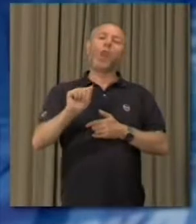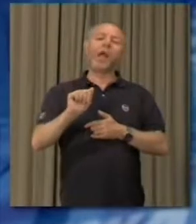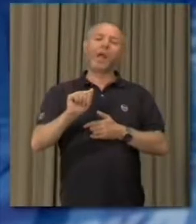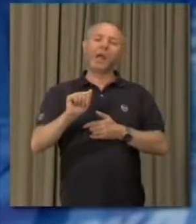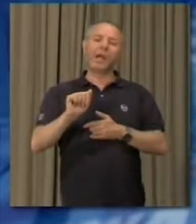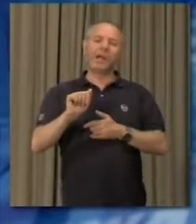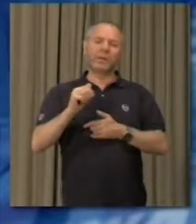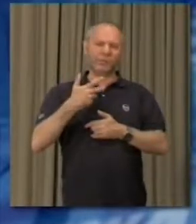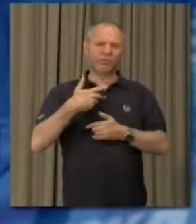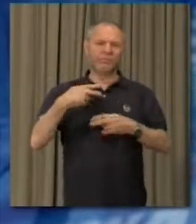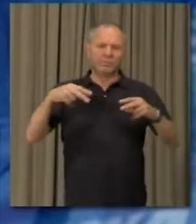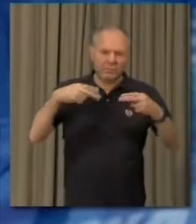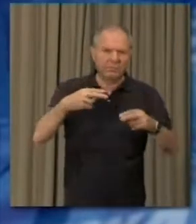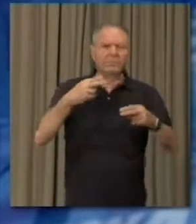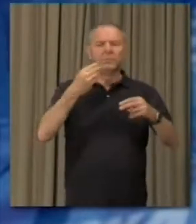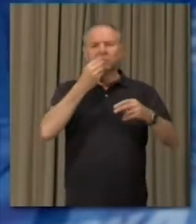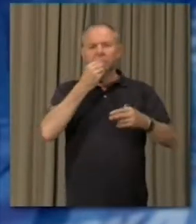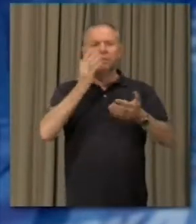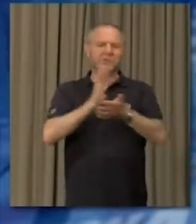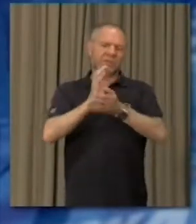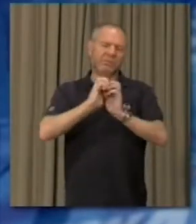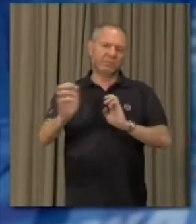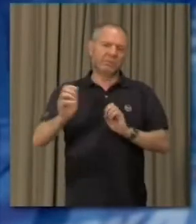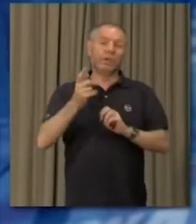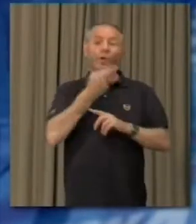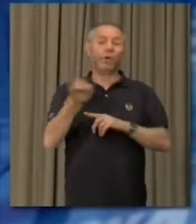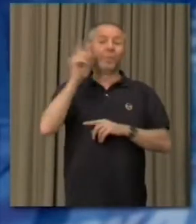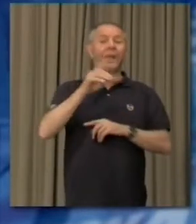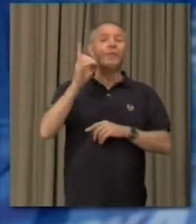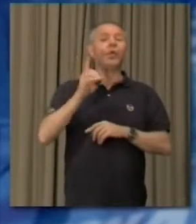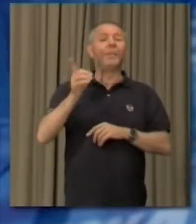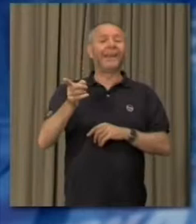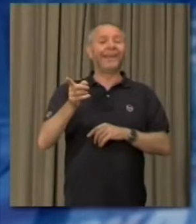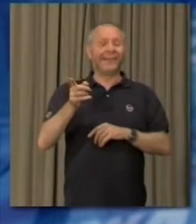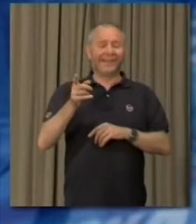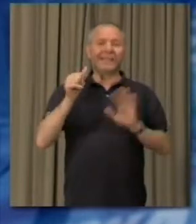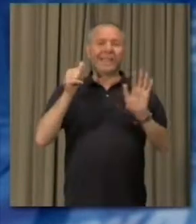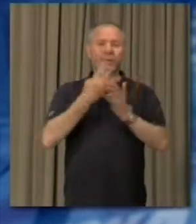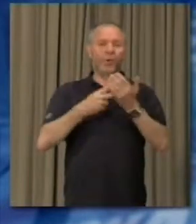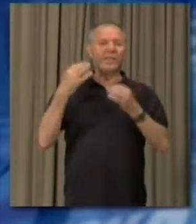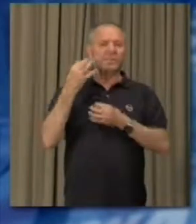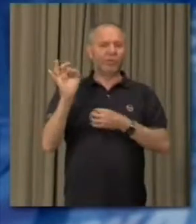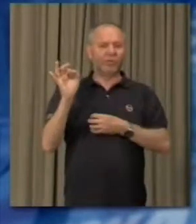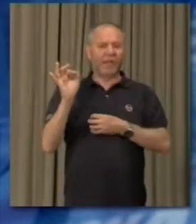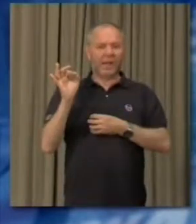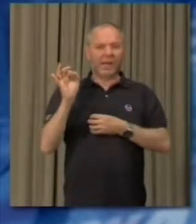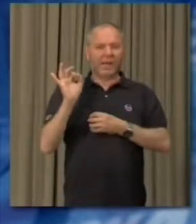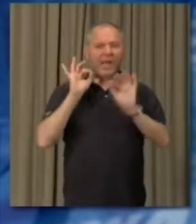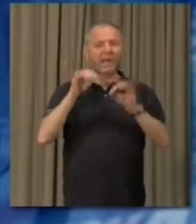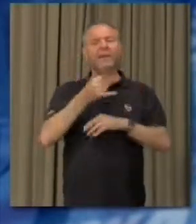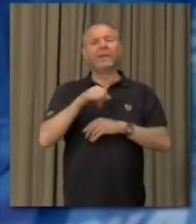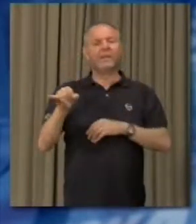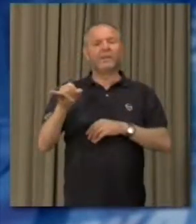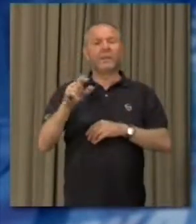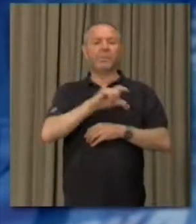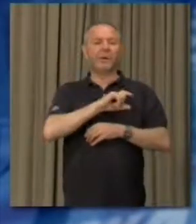Village proporrà gastronomia e intrattenimenti. Il giorno dopo, domenica, sono in programma altre 6 prove speciali, con l'arrivo finale e le premiazioni in pedana,